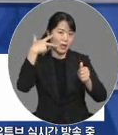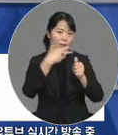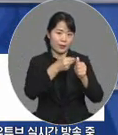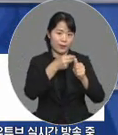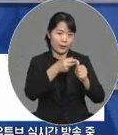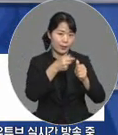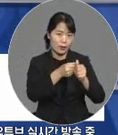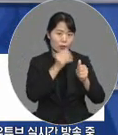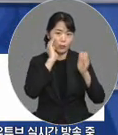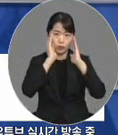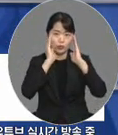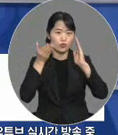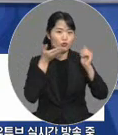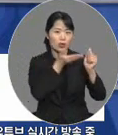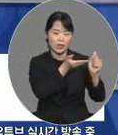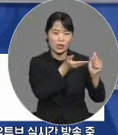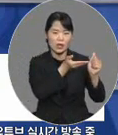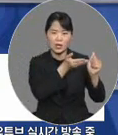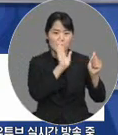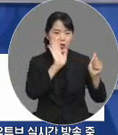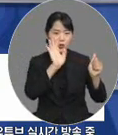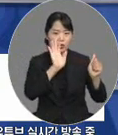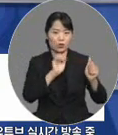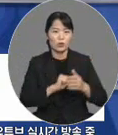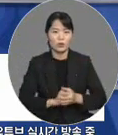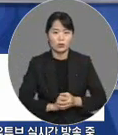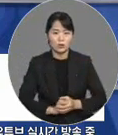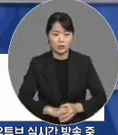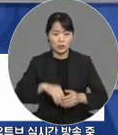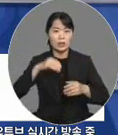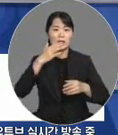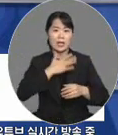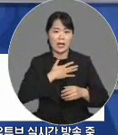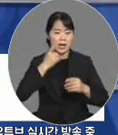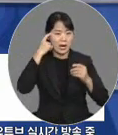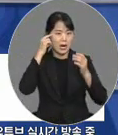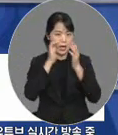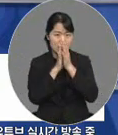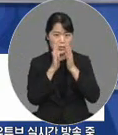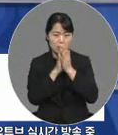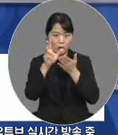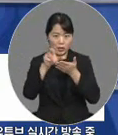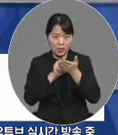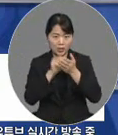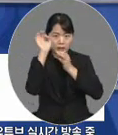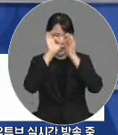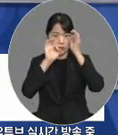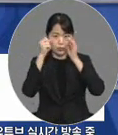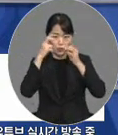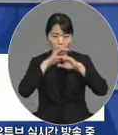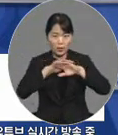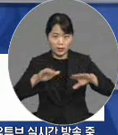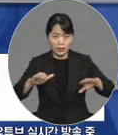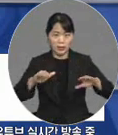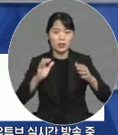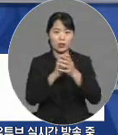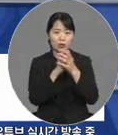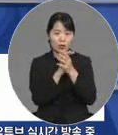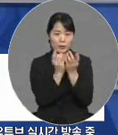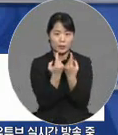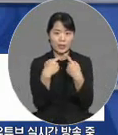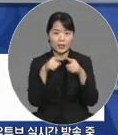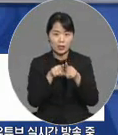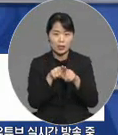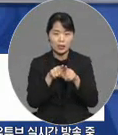아니고 이제는 문제를 스스로 발굴하고 그 문제에 대한 대책을 친구들과 함께